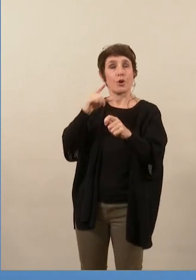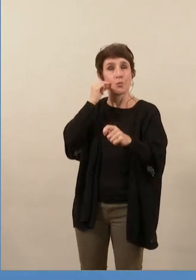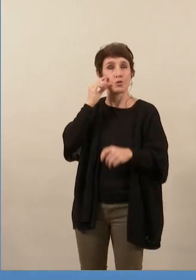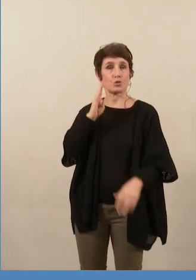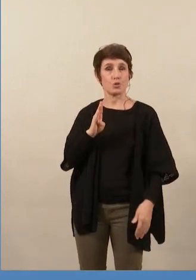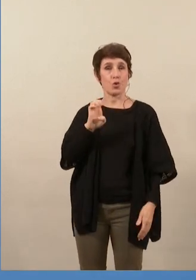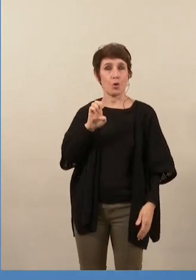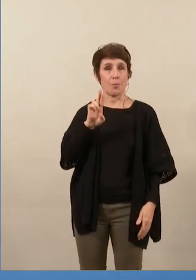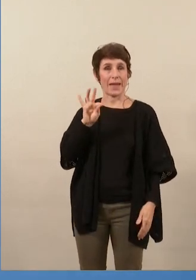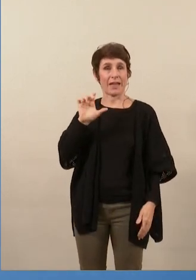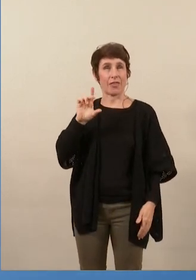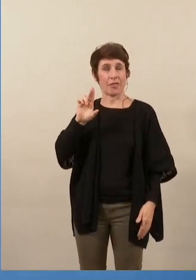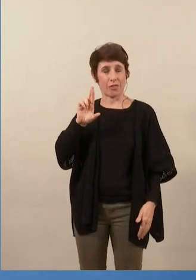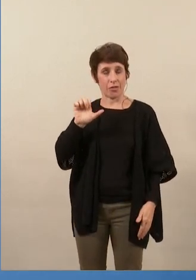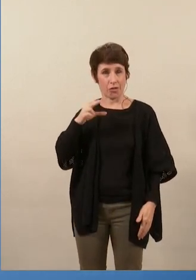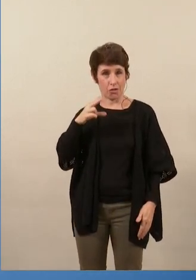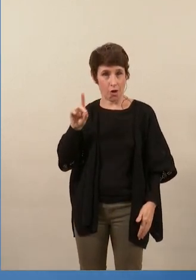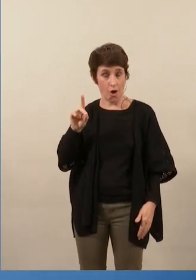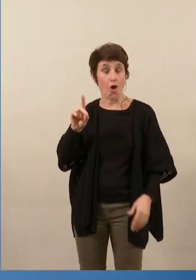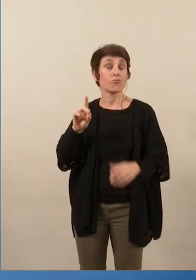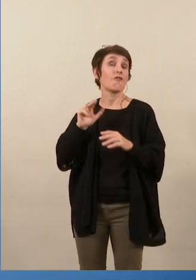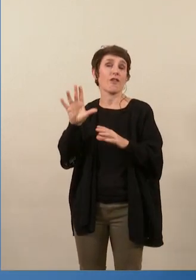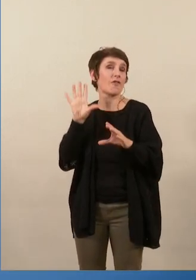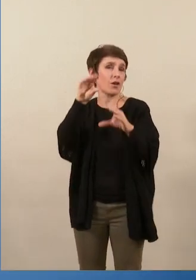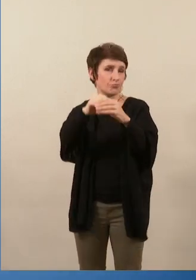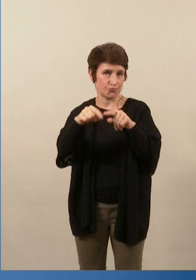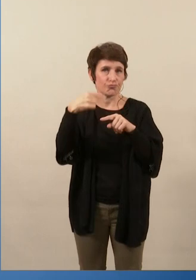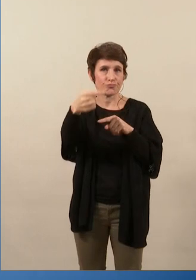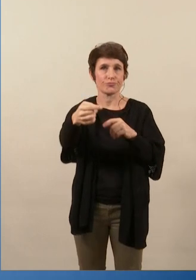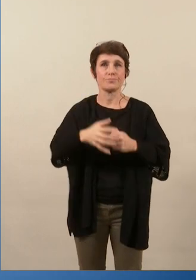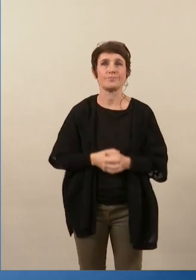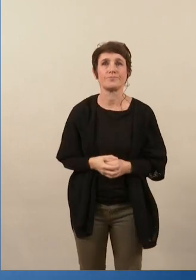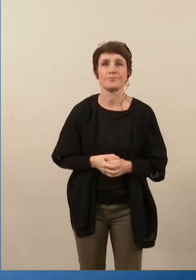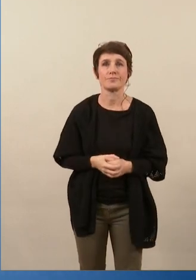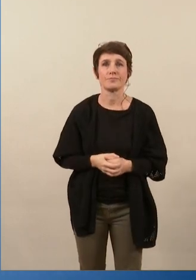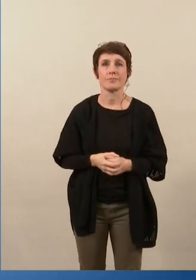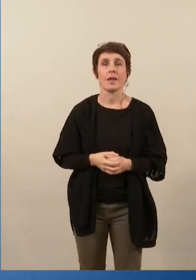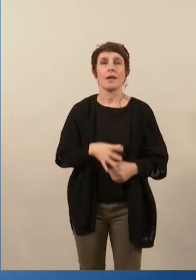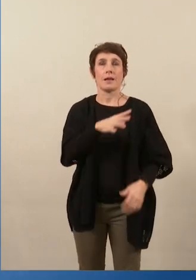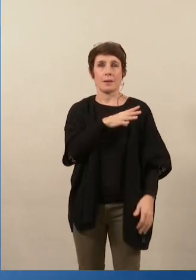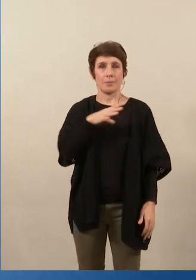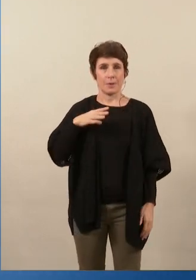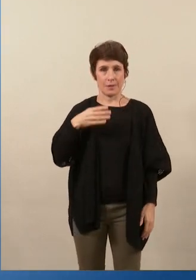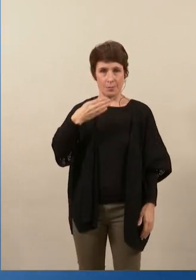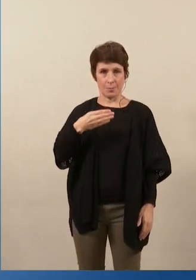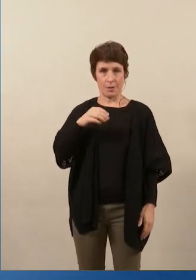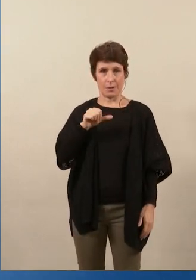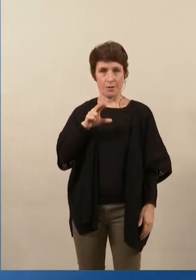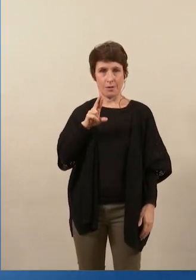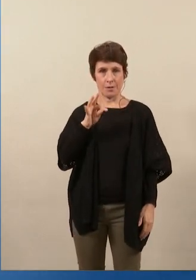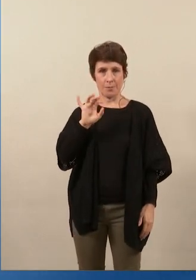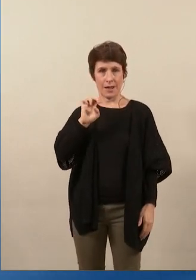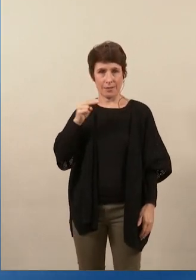Emmanuel caros donne pouvoir à Annabelle breton pour toute la soirée Cécile SEMPO Émilie Chalas